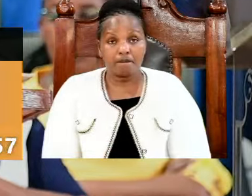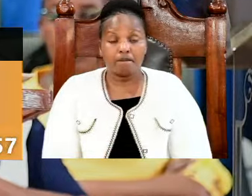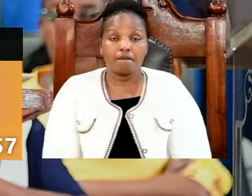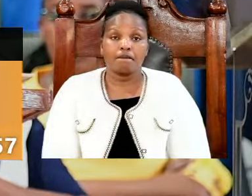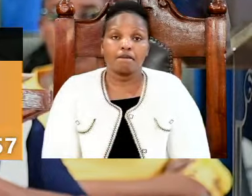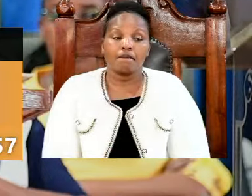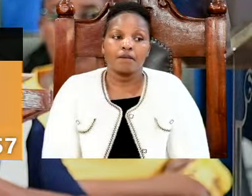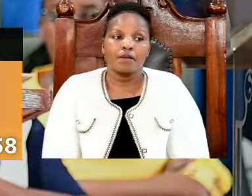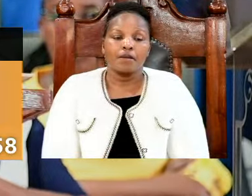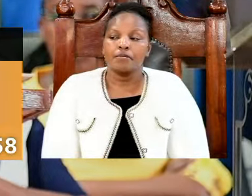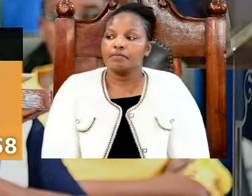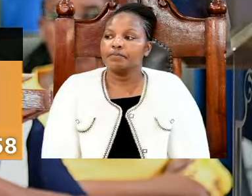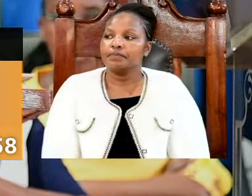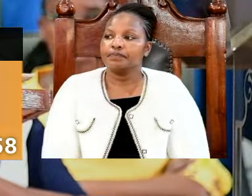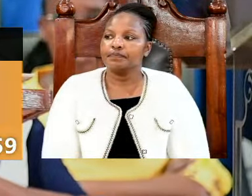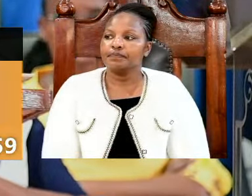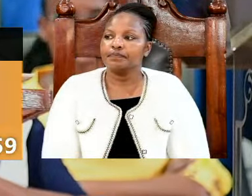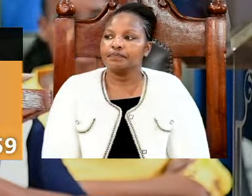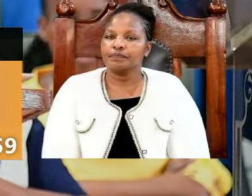11:45 AM.